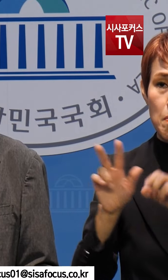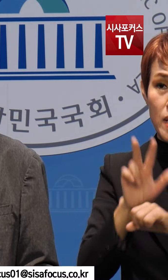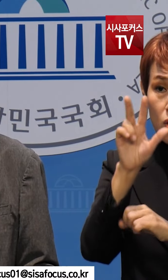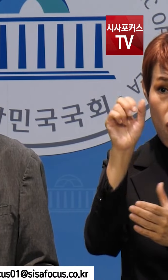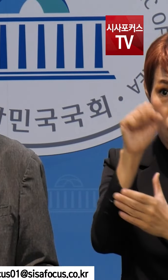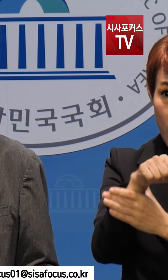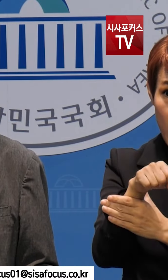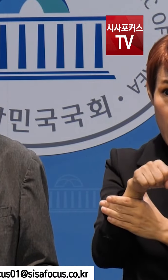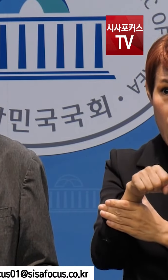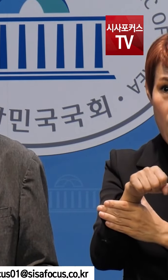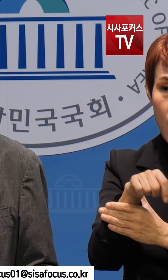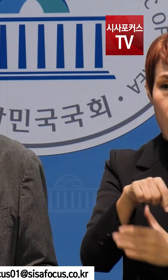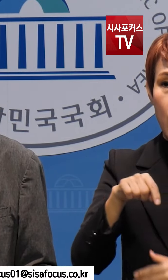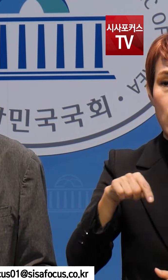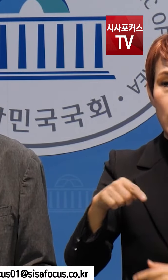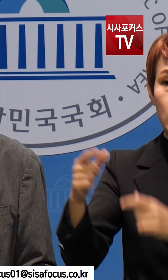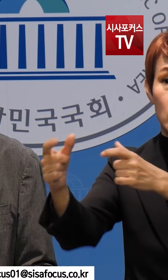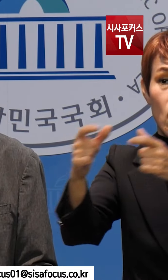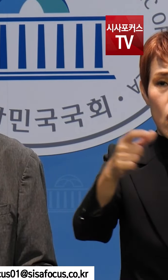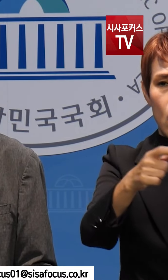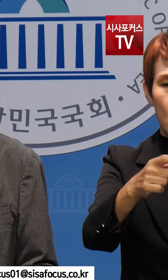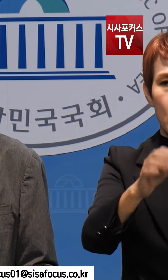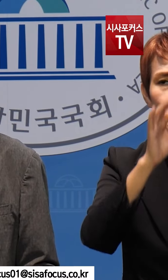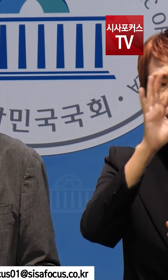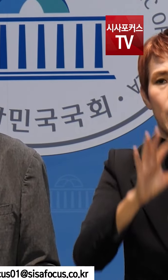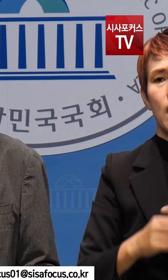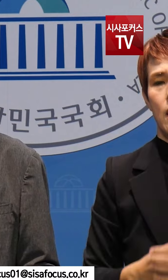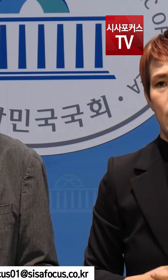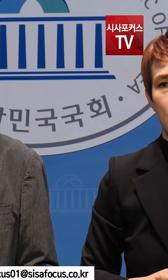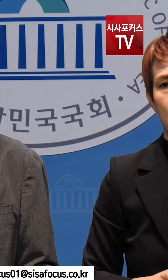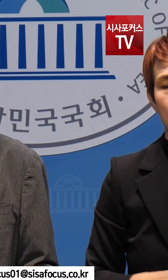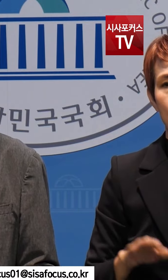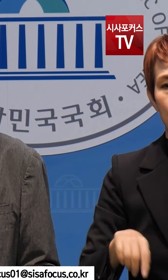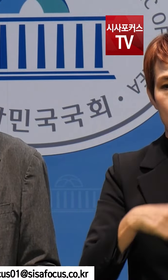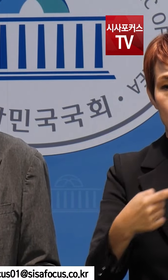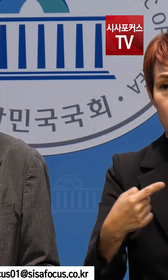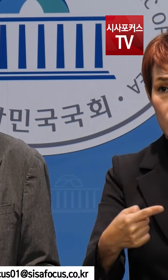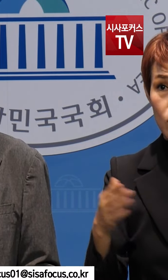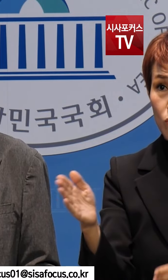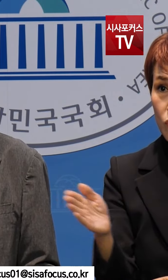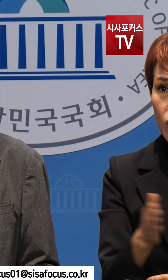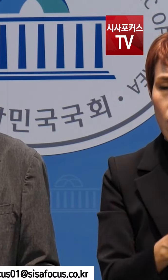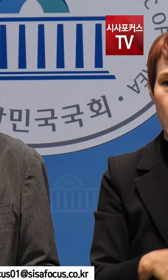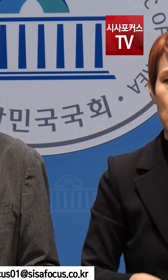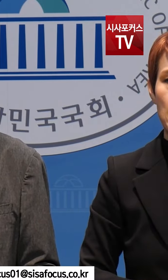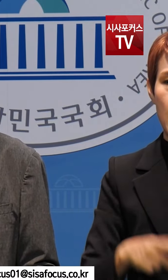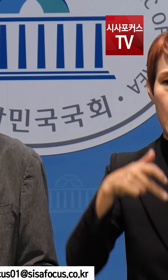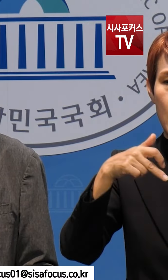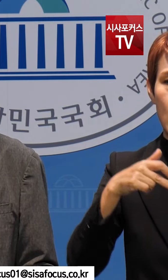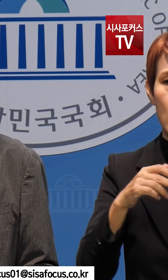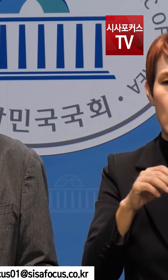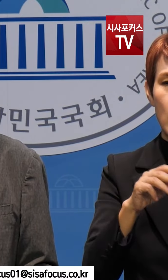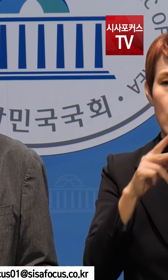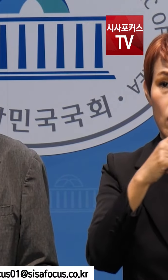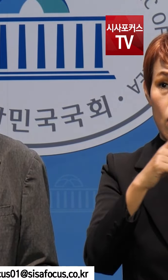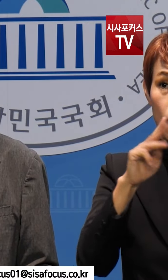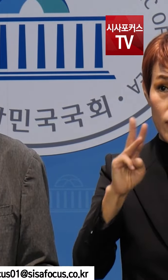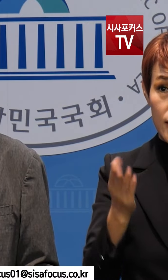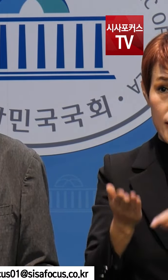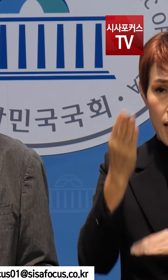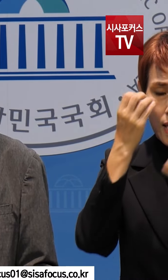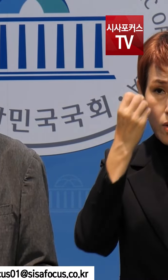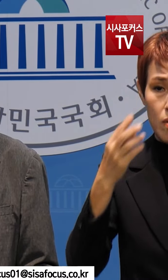강원도에서 불가능해졌습니다 올해 1월 1일부터는 100kw 이상 신규 발전